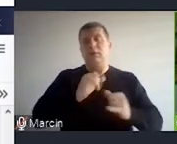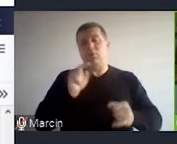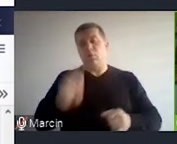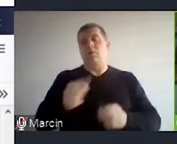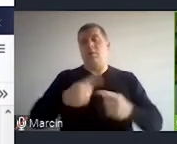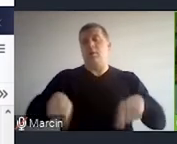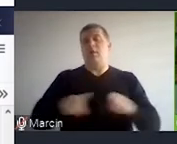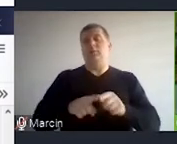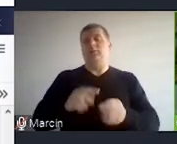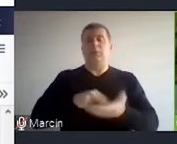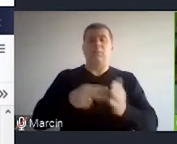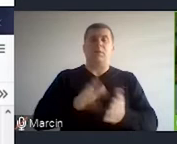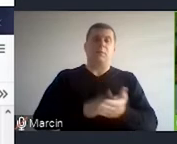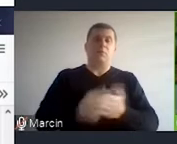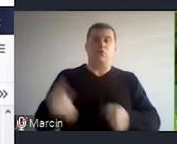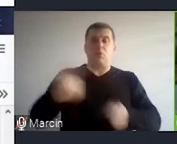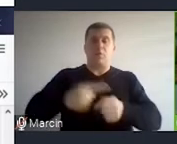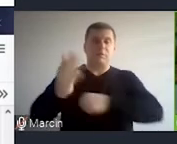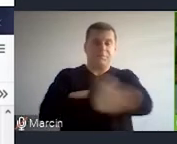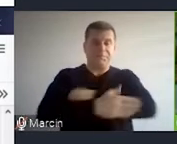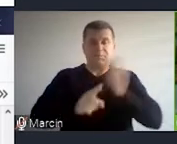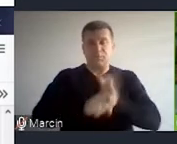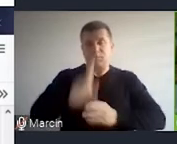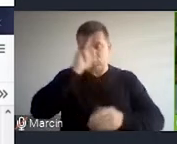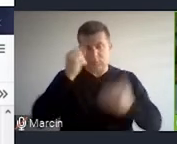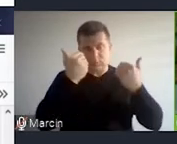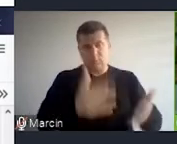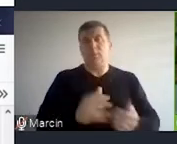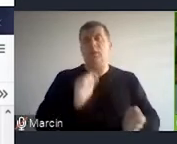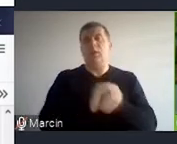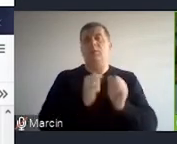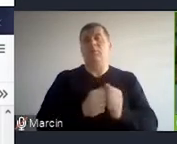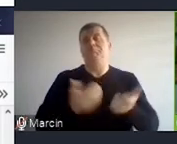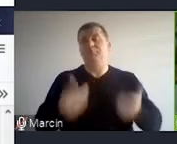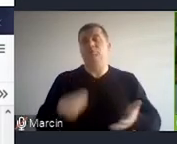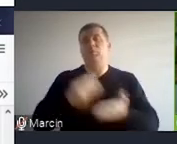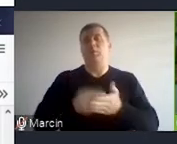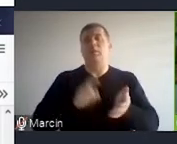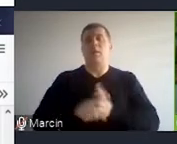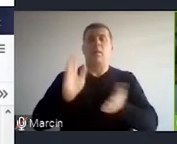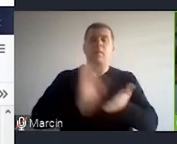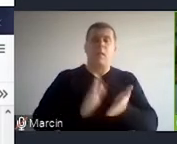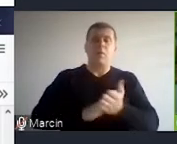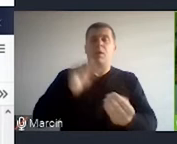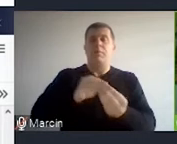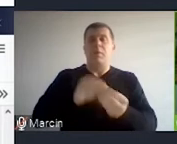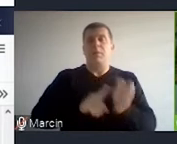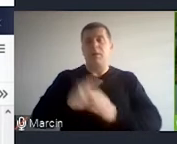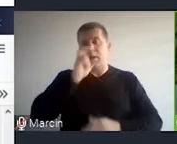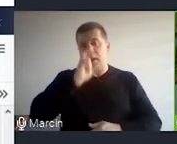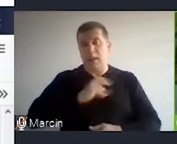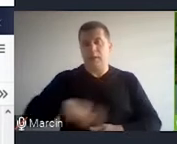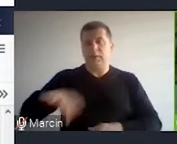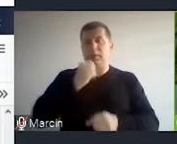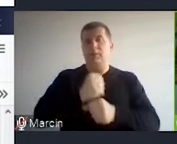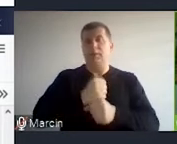realizację. Zaplanować dodatkowe wsparcie dla uczestników, czy przeznaczyć je na nagrody, premie dla kadry projektu,